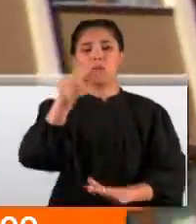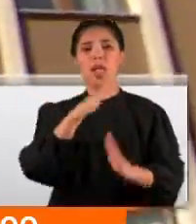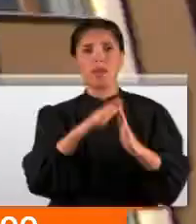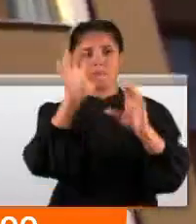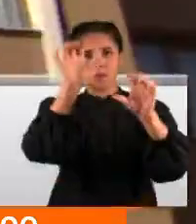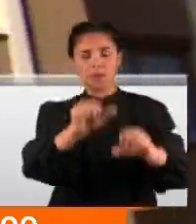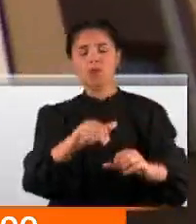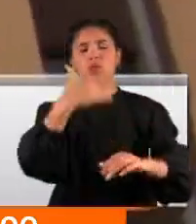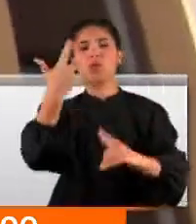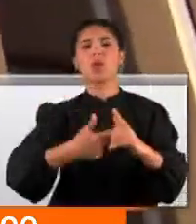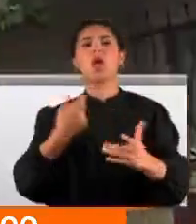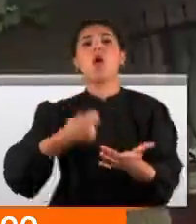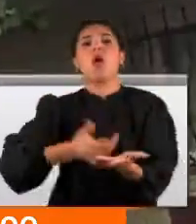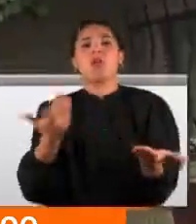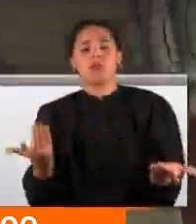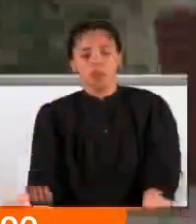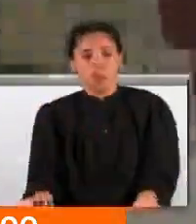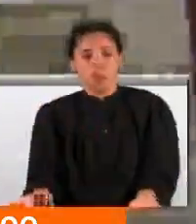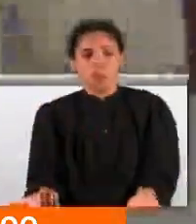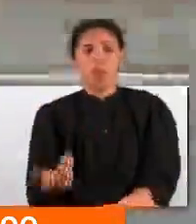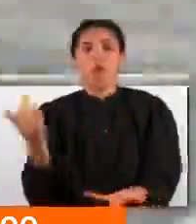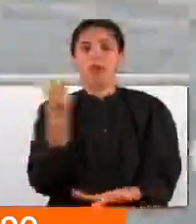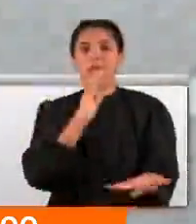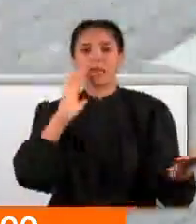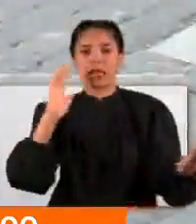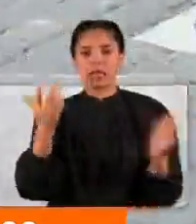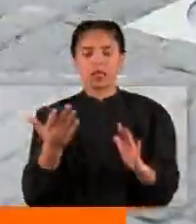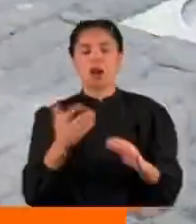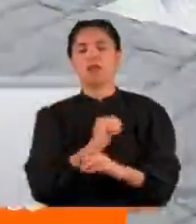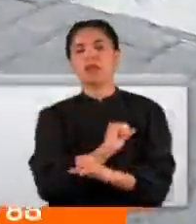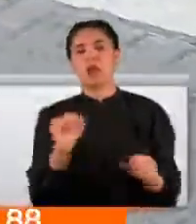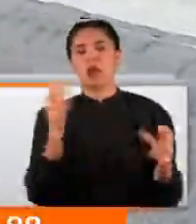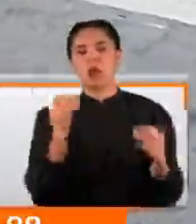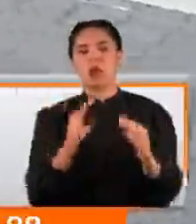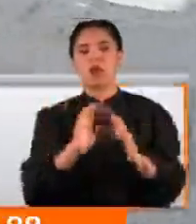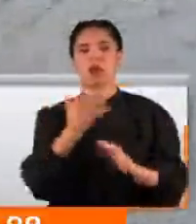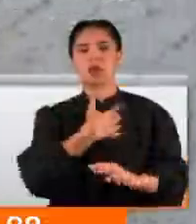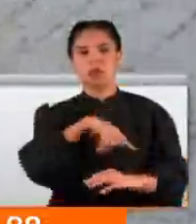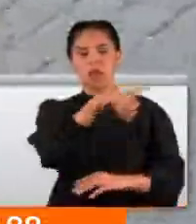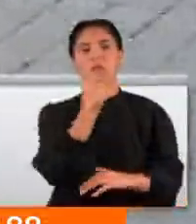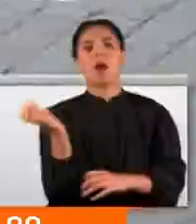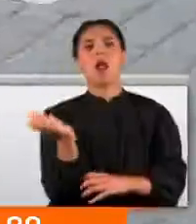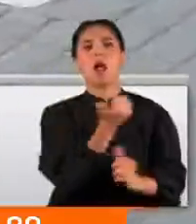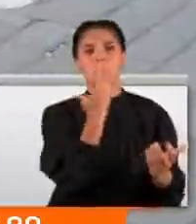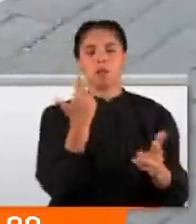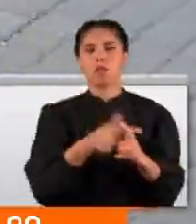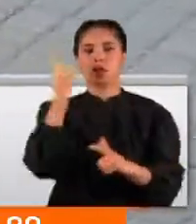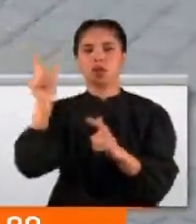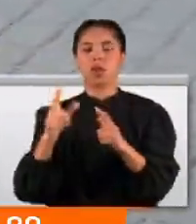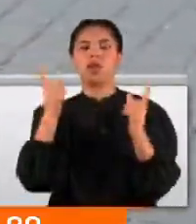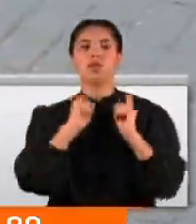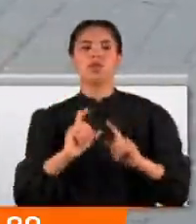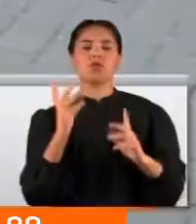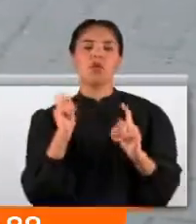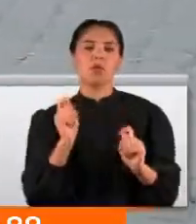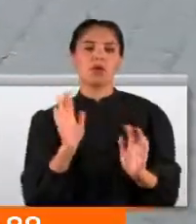sonra kirayı ödeyememeye başlıyor. Yani iki taraf da böylece mağdur oluyor. Ev sahipleri parasını alamıyor, kiracılar icralık